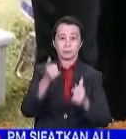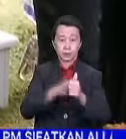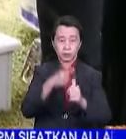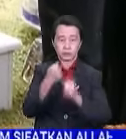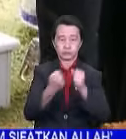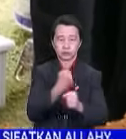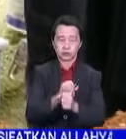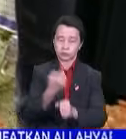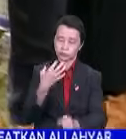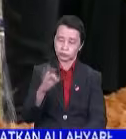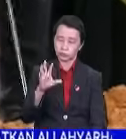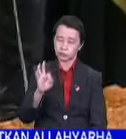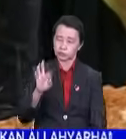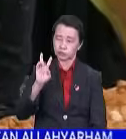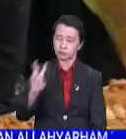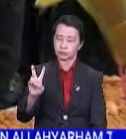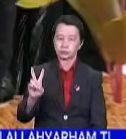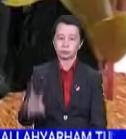tahun 1992